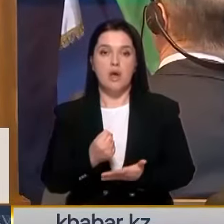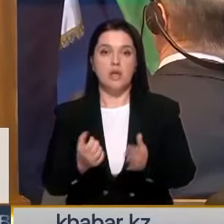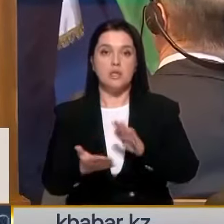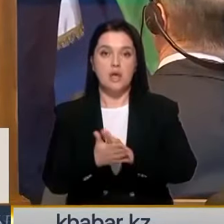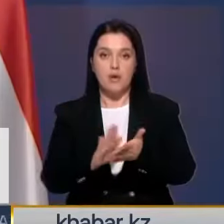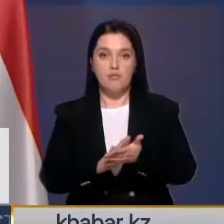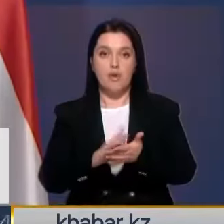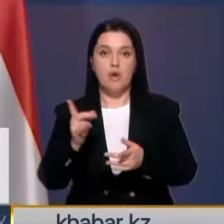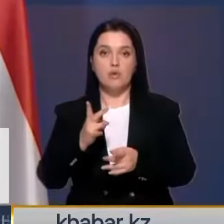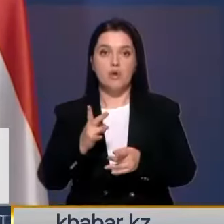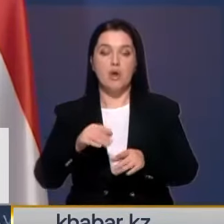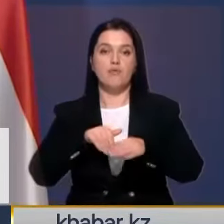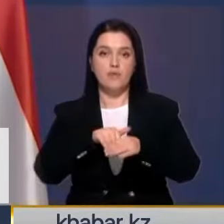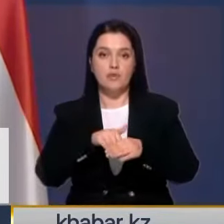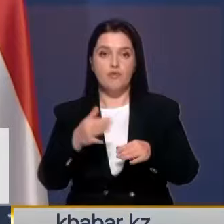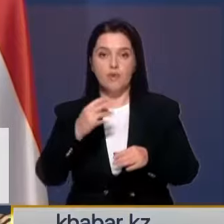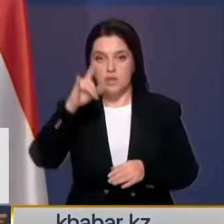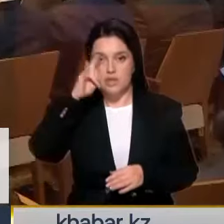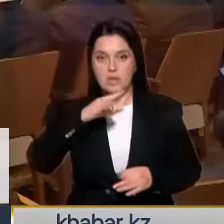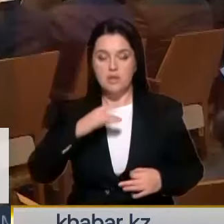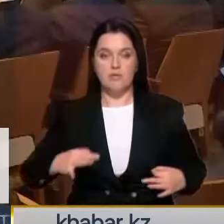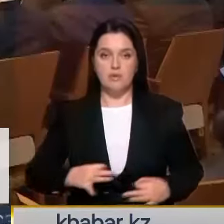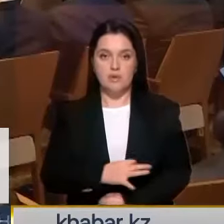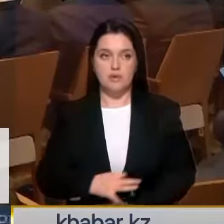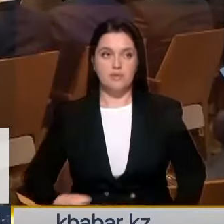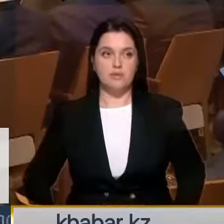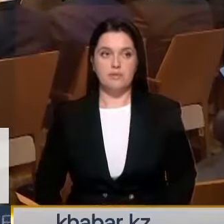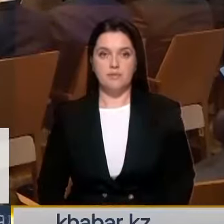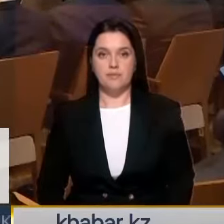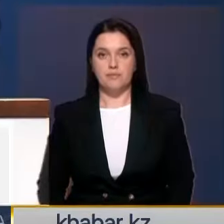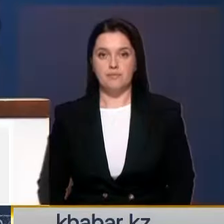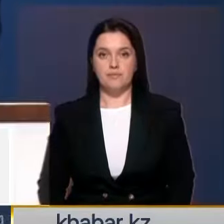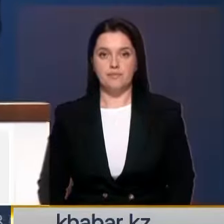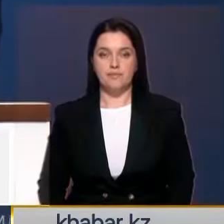договорённости создания инвестиционного фонда Казахстан Венгрия